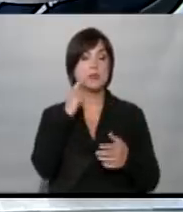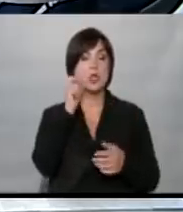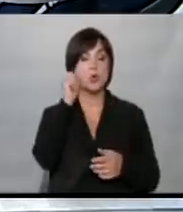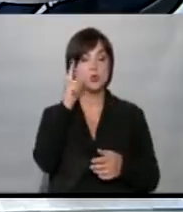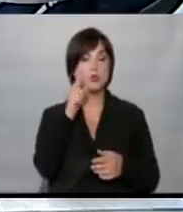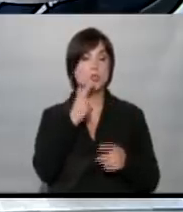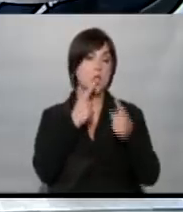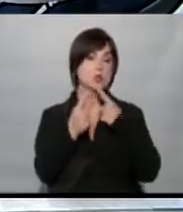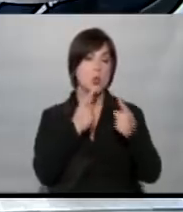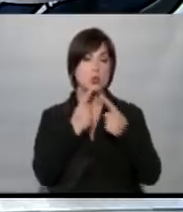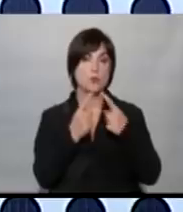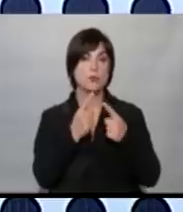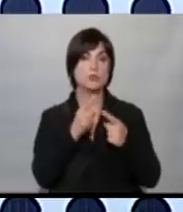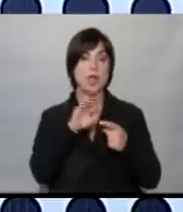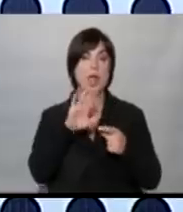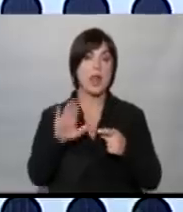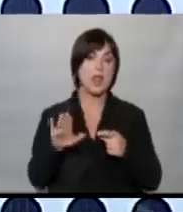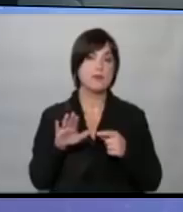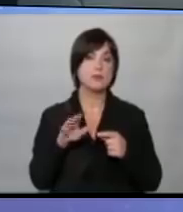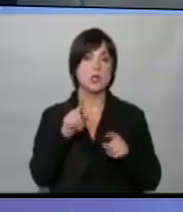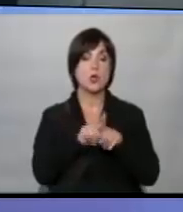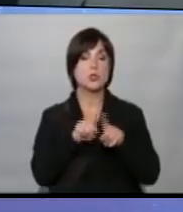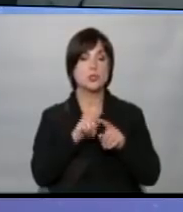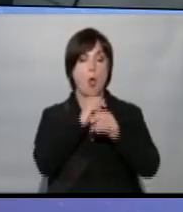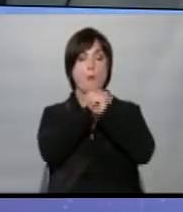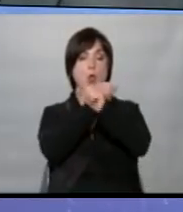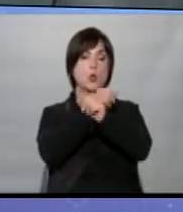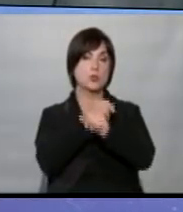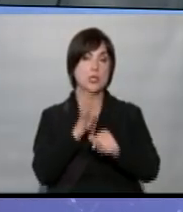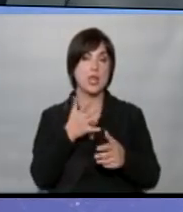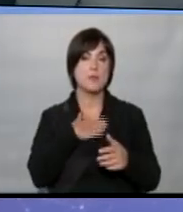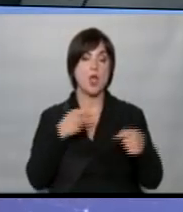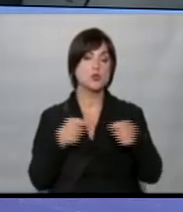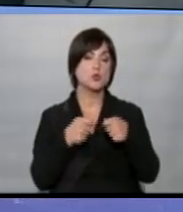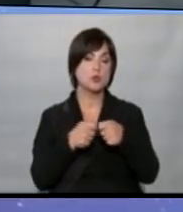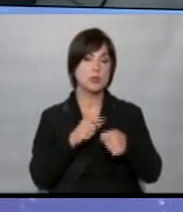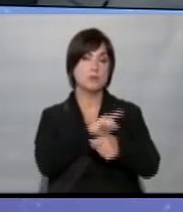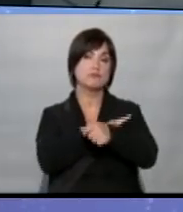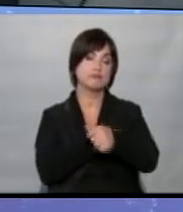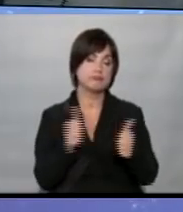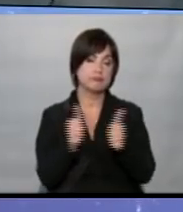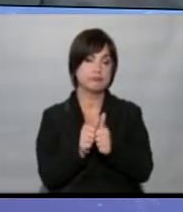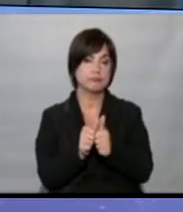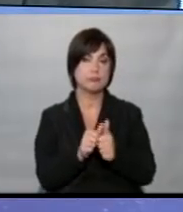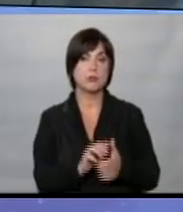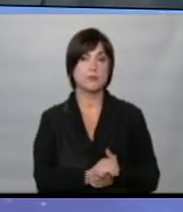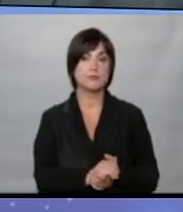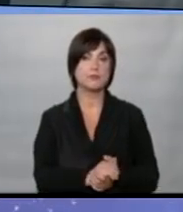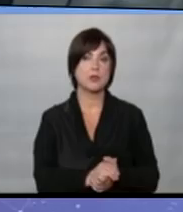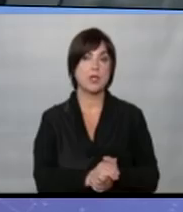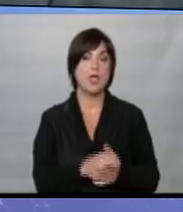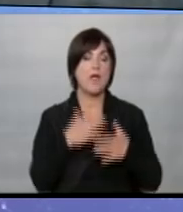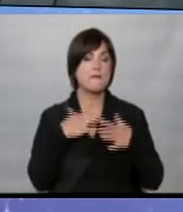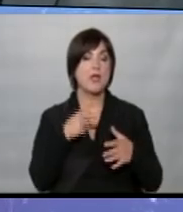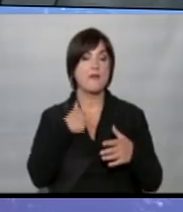се консултиравте со Левица, Пасиев, кои што исто бойкотира? Дали имавте здружени напори? Не,